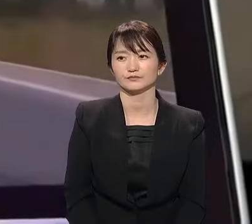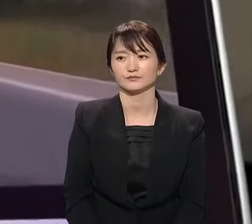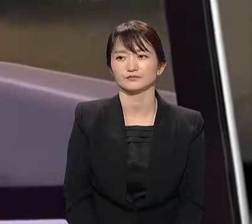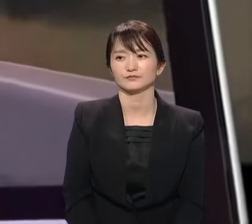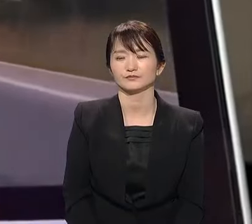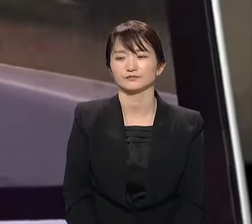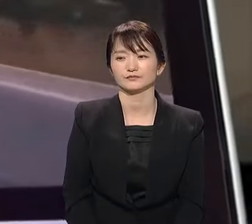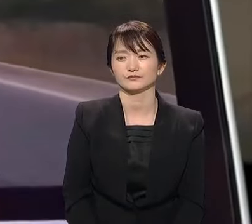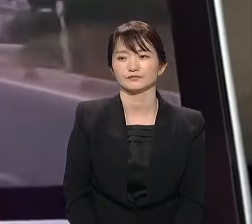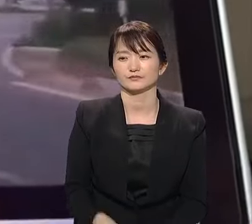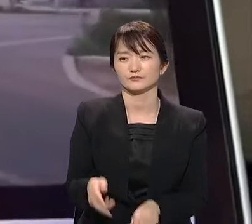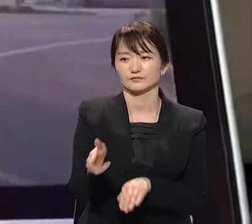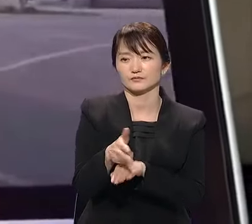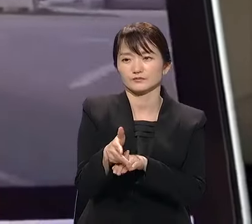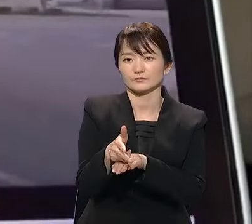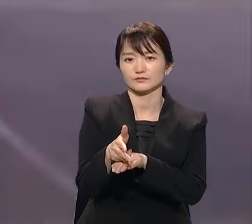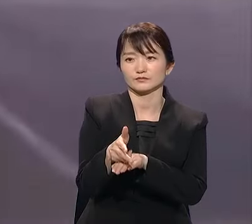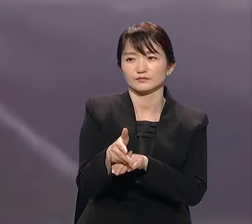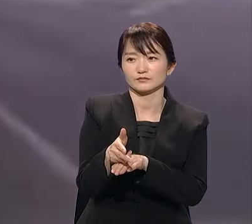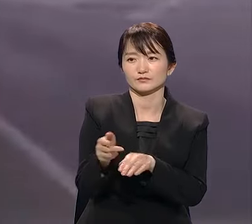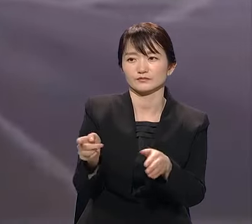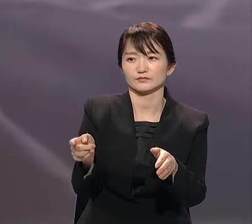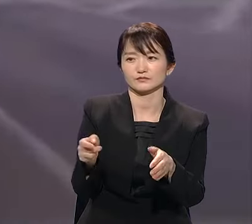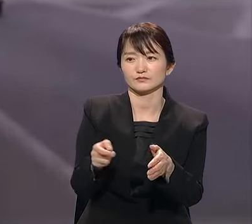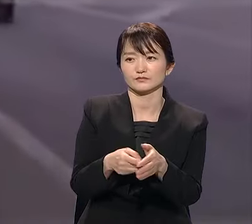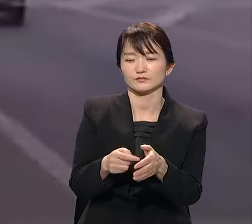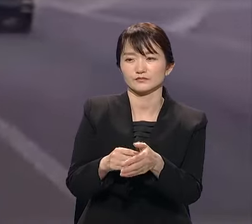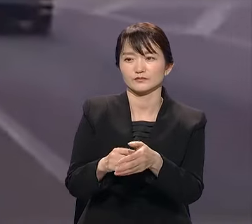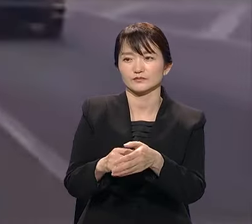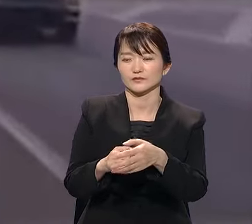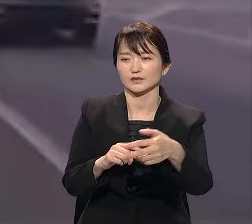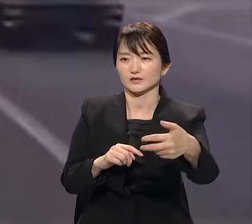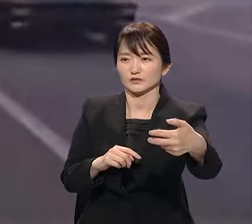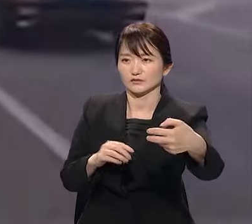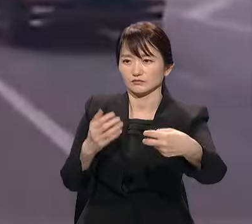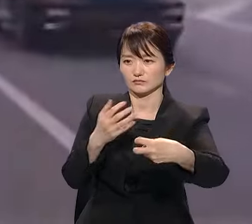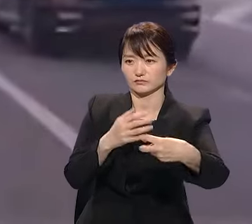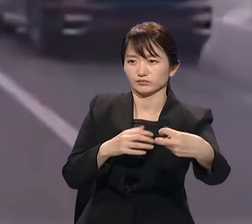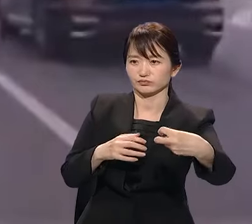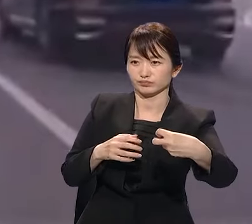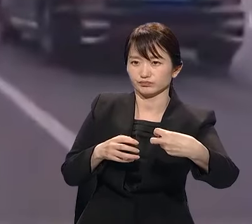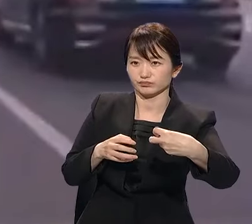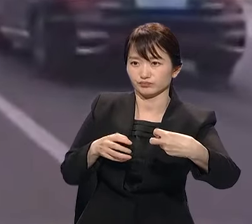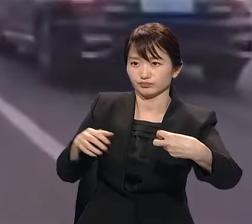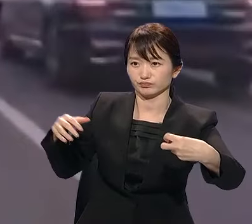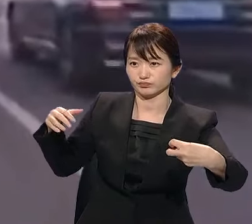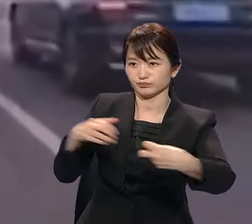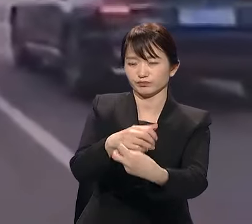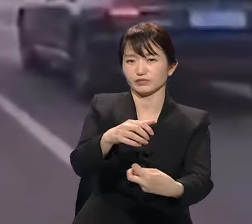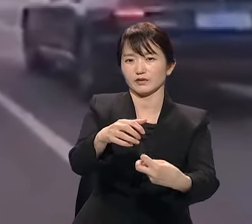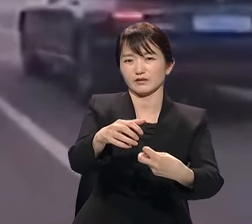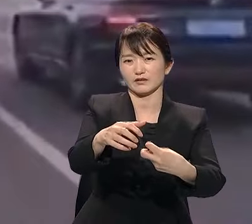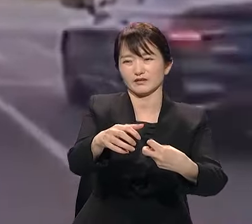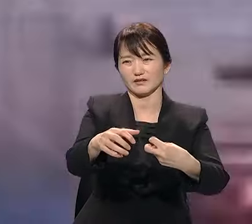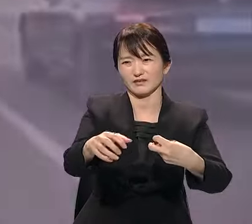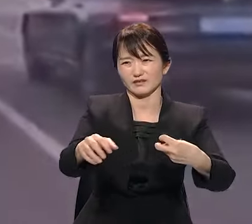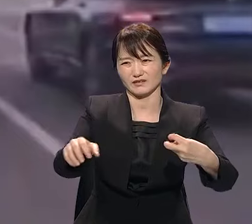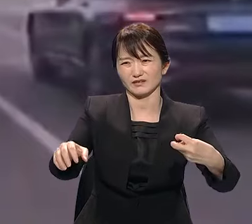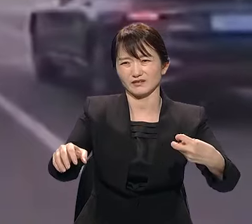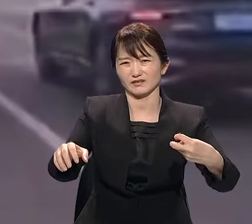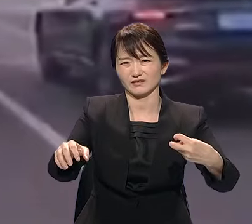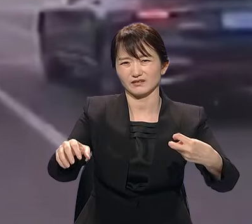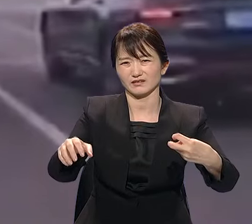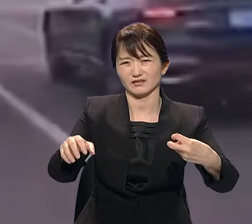한 차량에 찍힌 블랙박스 영상입니다. 구급차가 삐용삐용 사이렌을 켜고 달려가는 그때! 왼쪽에서 검은색 차량이